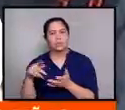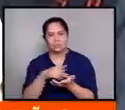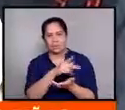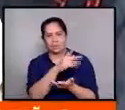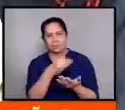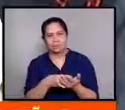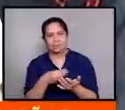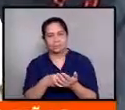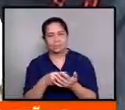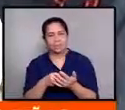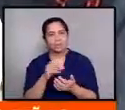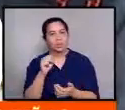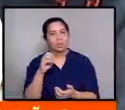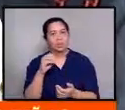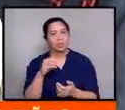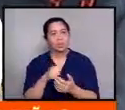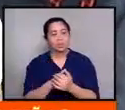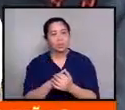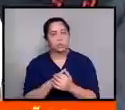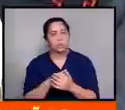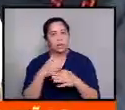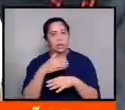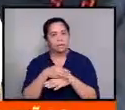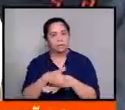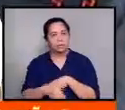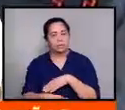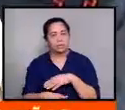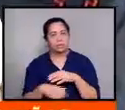ibinayad. So after